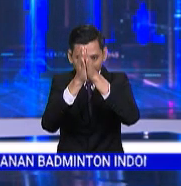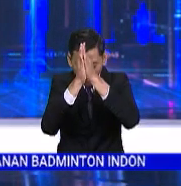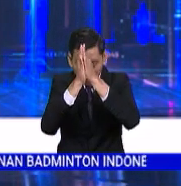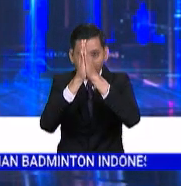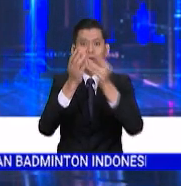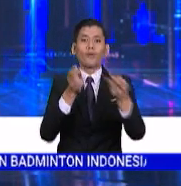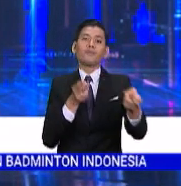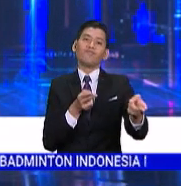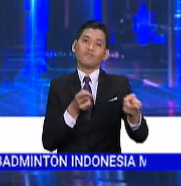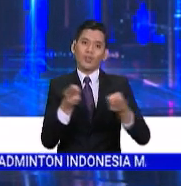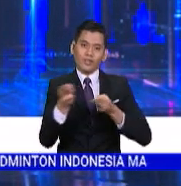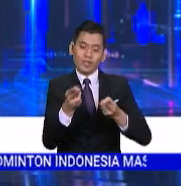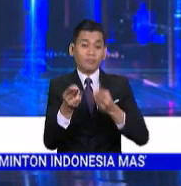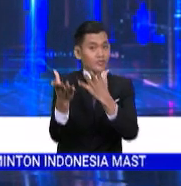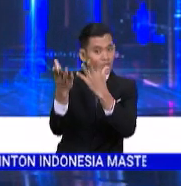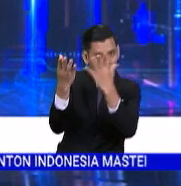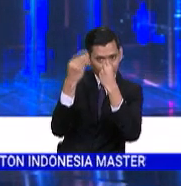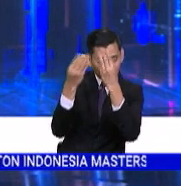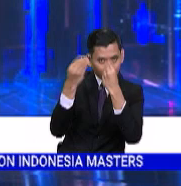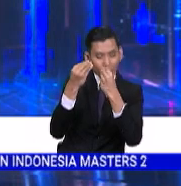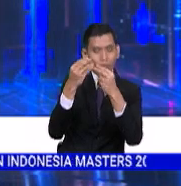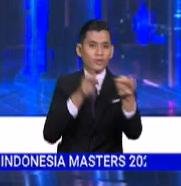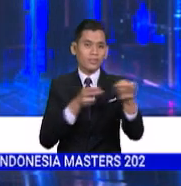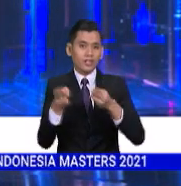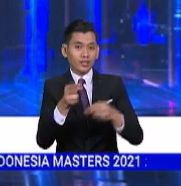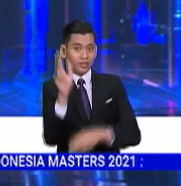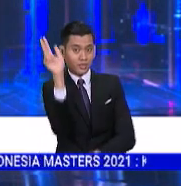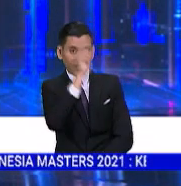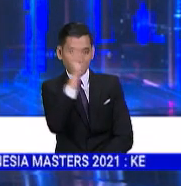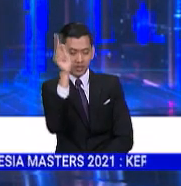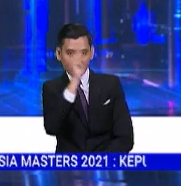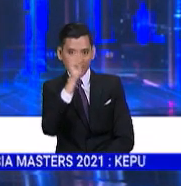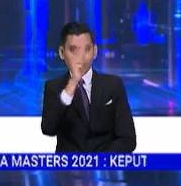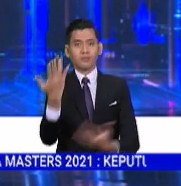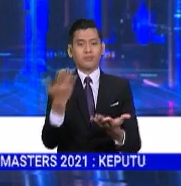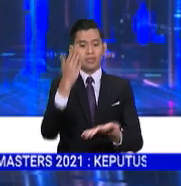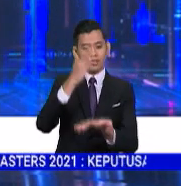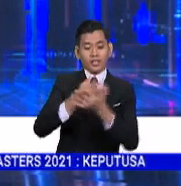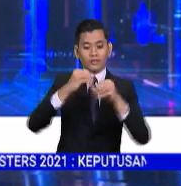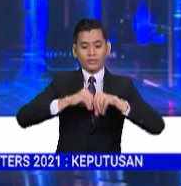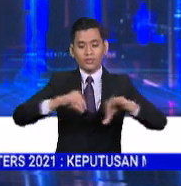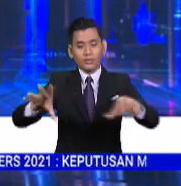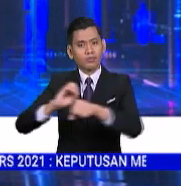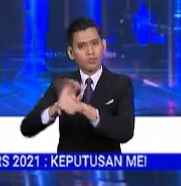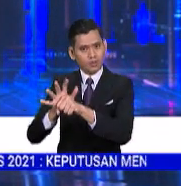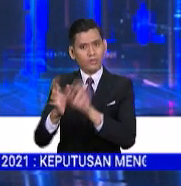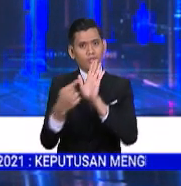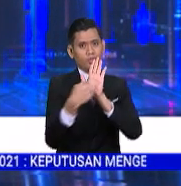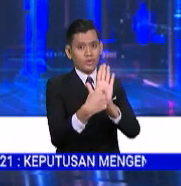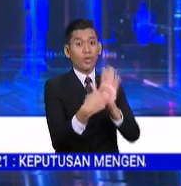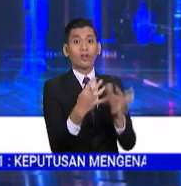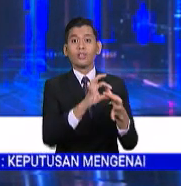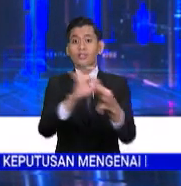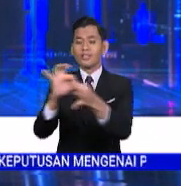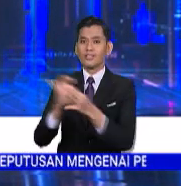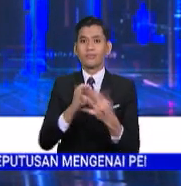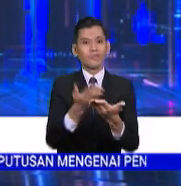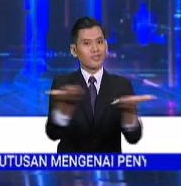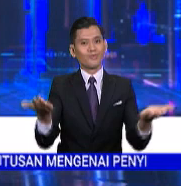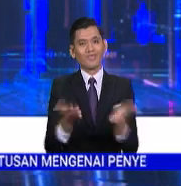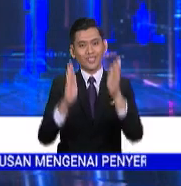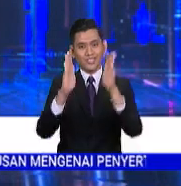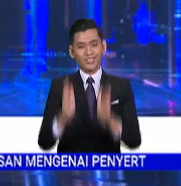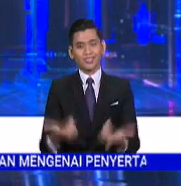usaha kerajaan membendung penularan pandemik COVID-19 mula membuahkan hasil berkat kerjasama semua pihak